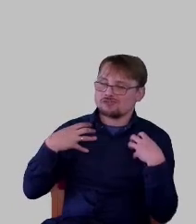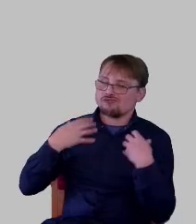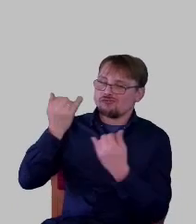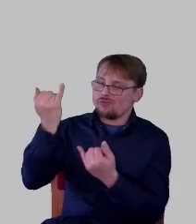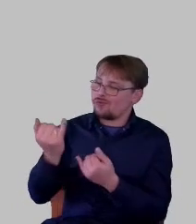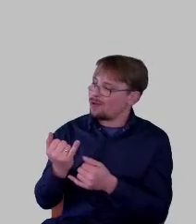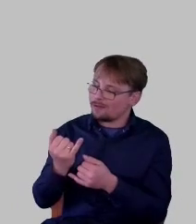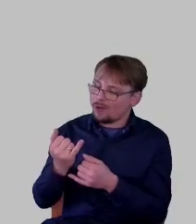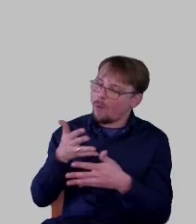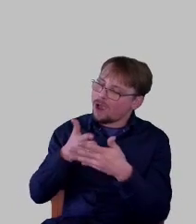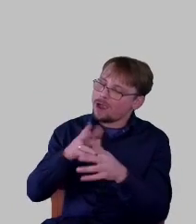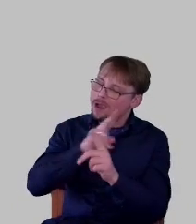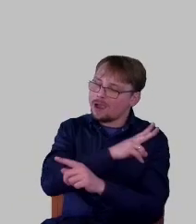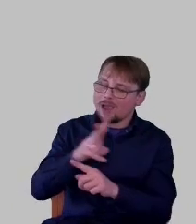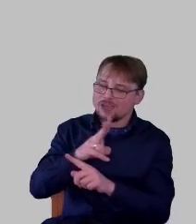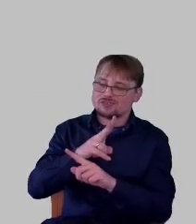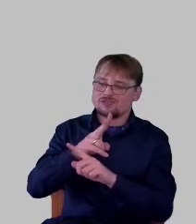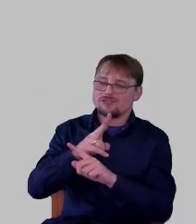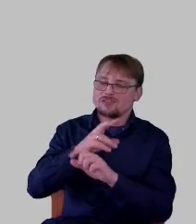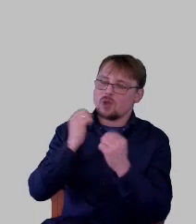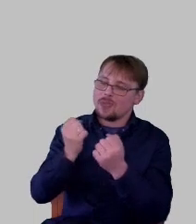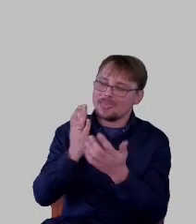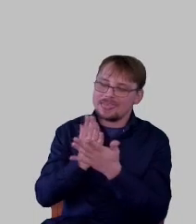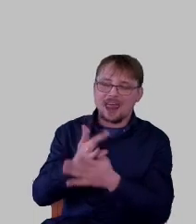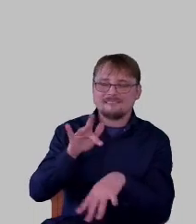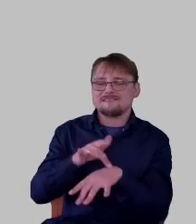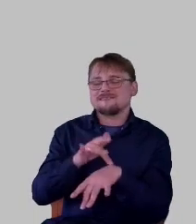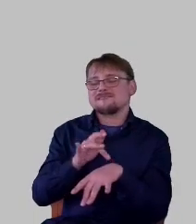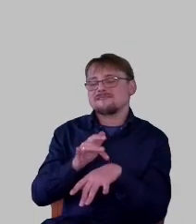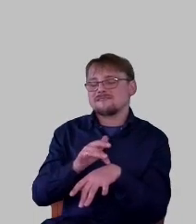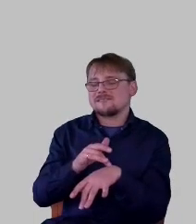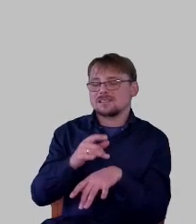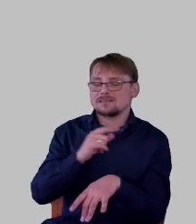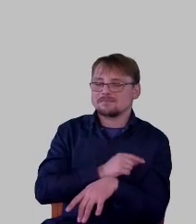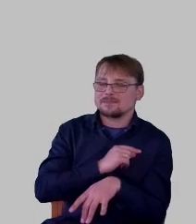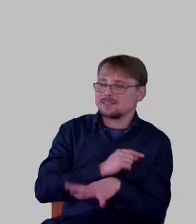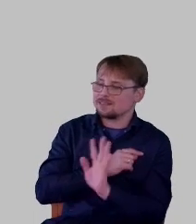działań, nie tylko, tak jak było dotychczas, efektów udzielanej pomocy psychologiczno-pedagogicznej.